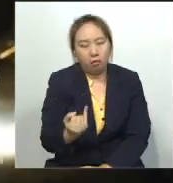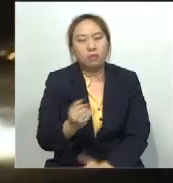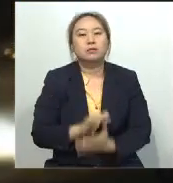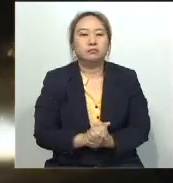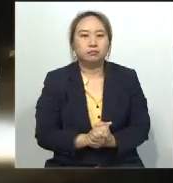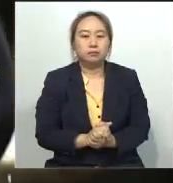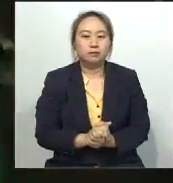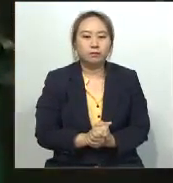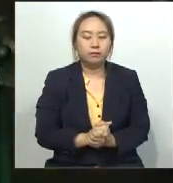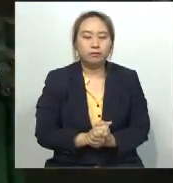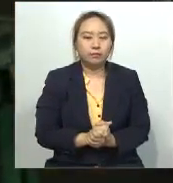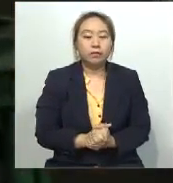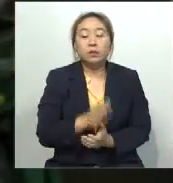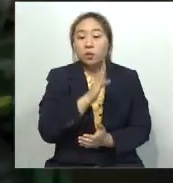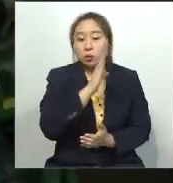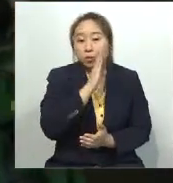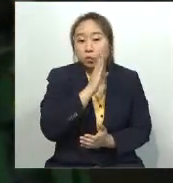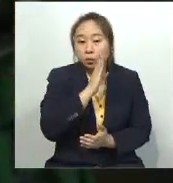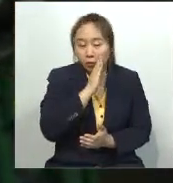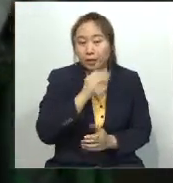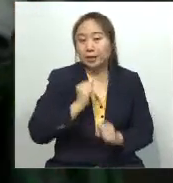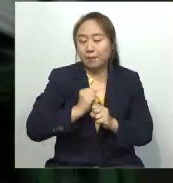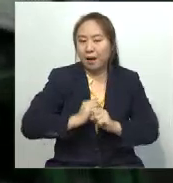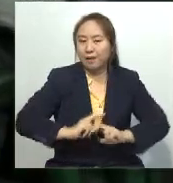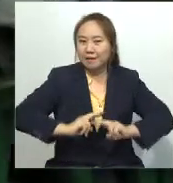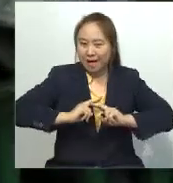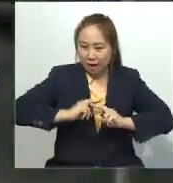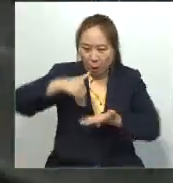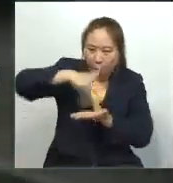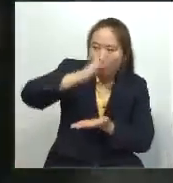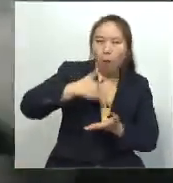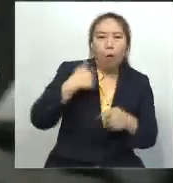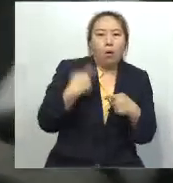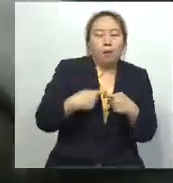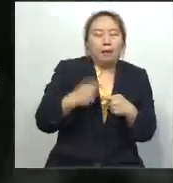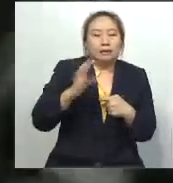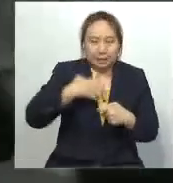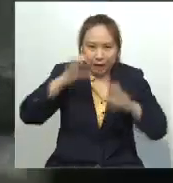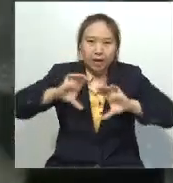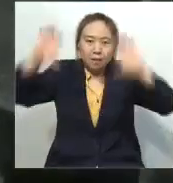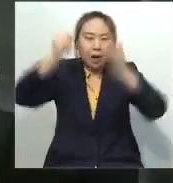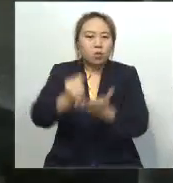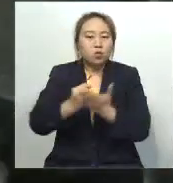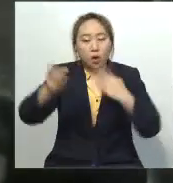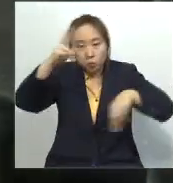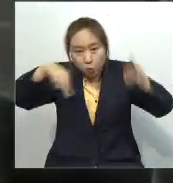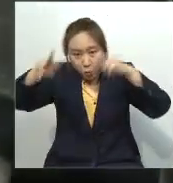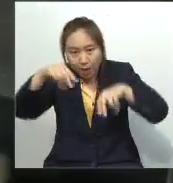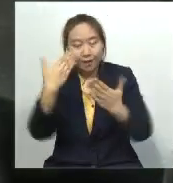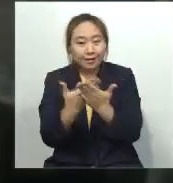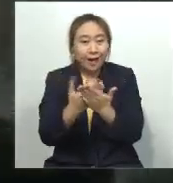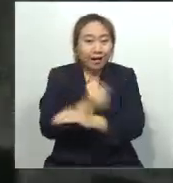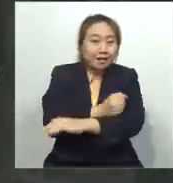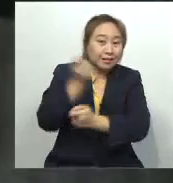างต่อไปซึ่งถ้าหากออกจากงานเองก็จะลำบากนะครับก็อยากให้รัฐบาลเองเข้ามาดูแลนอกจากเรื่องของค่าจ้างแล้วก็อยากให้ดู